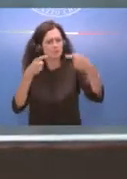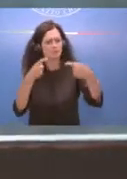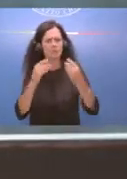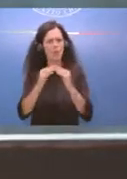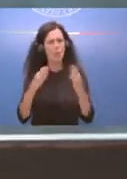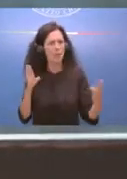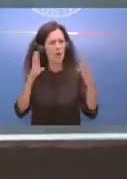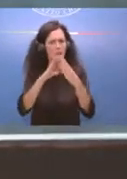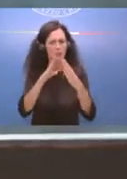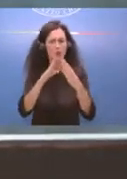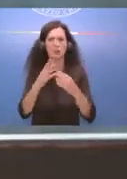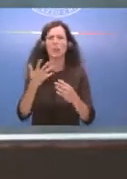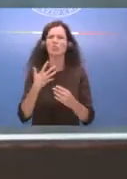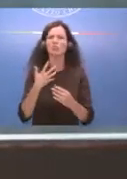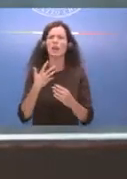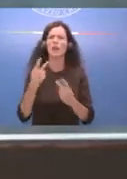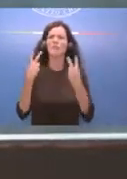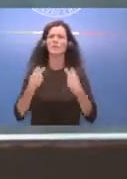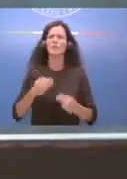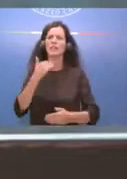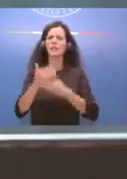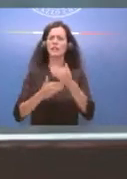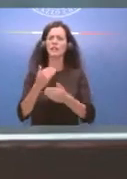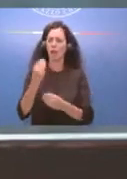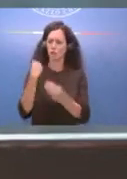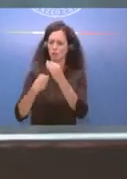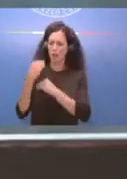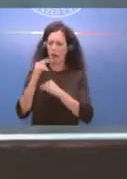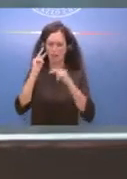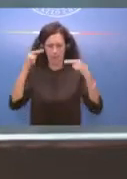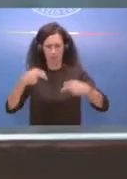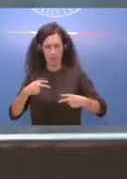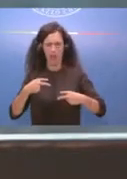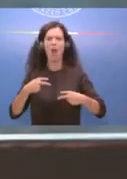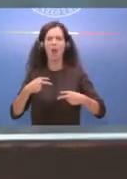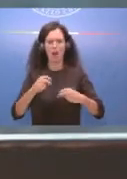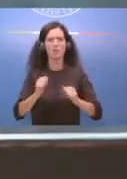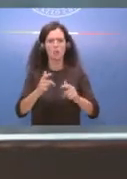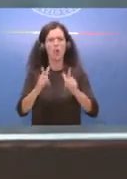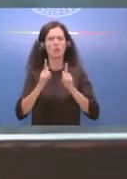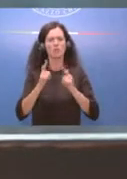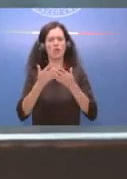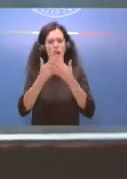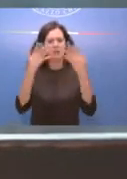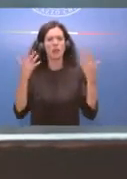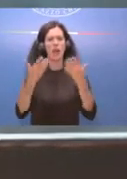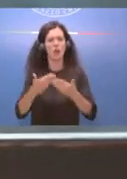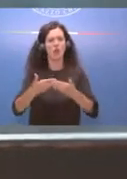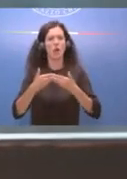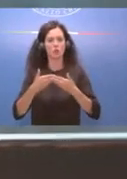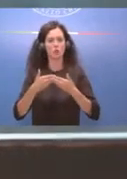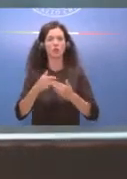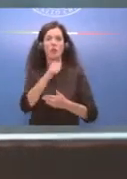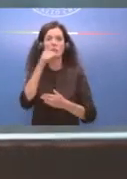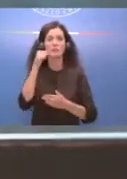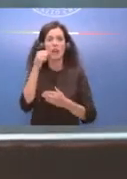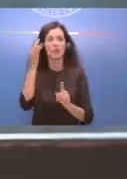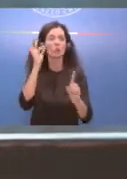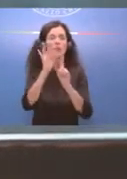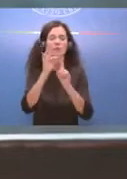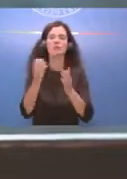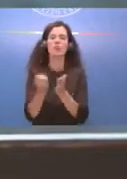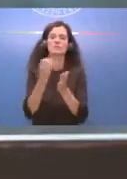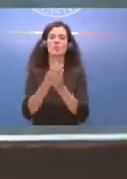che la nostra esistenza ci pone per capire le conseguenze che determinate scelte potrebbero avere per lo sviluppo della collettività